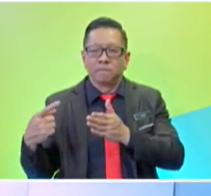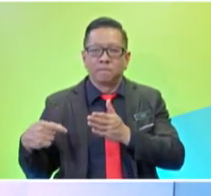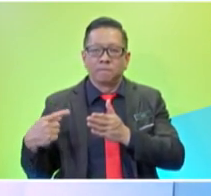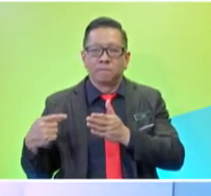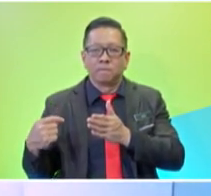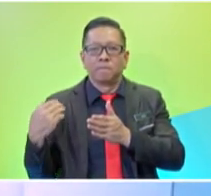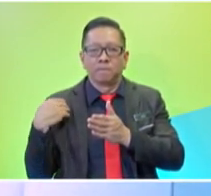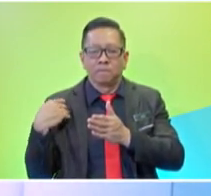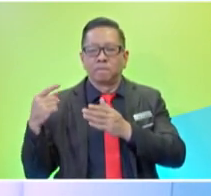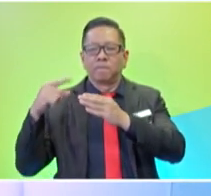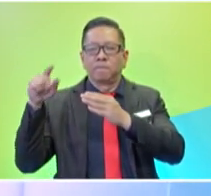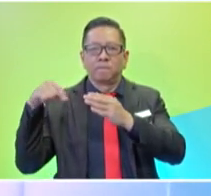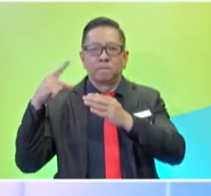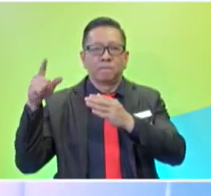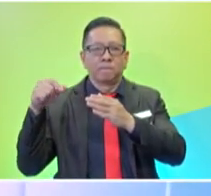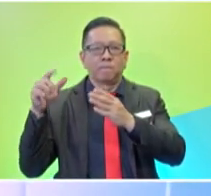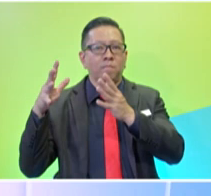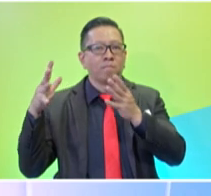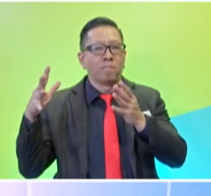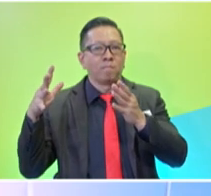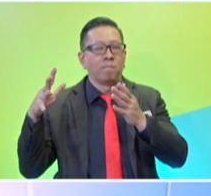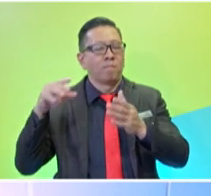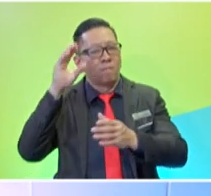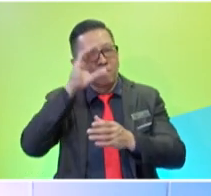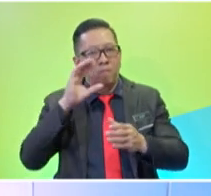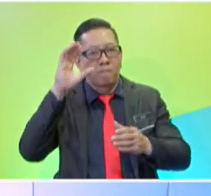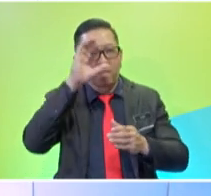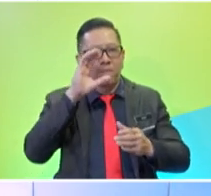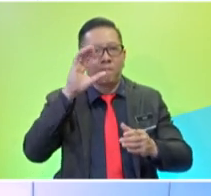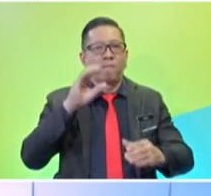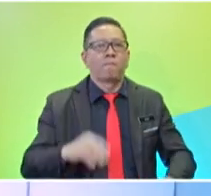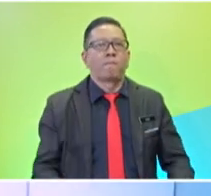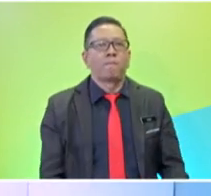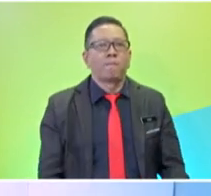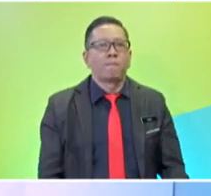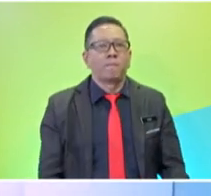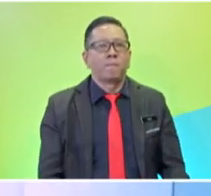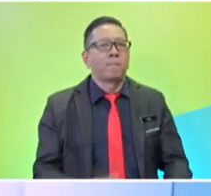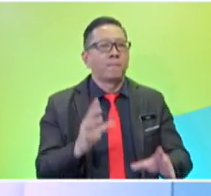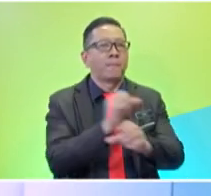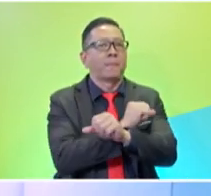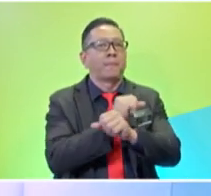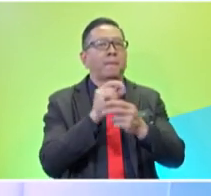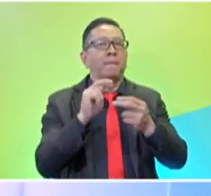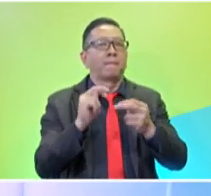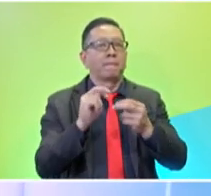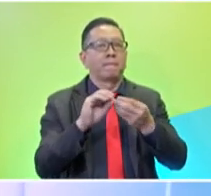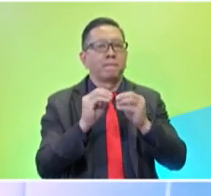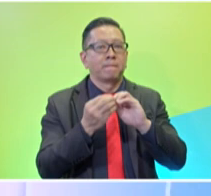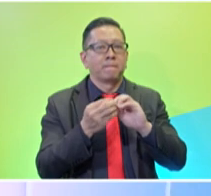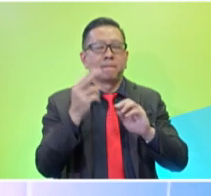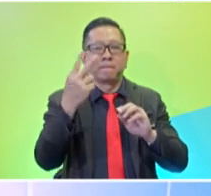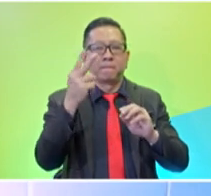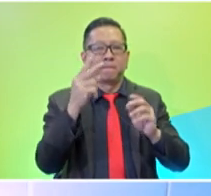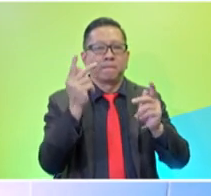dengan 54 kali bagi putaran kecil maka kita akan dapat nilainya adalah bersamaan 12